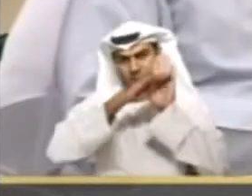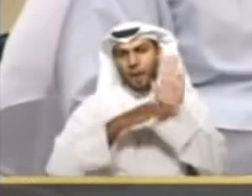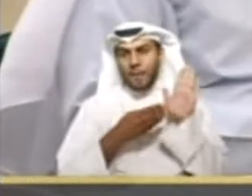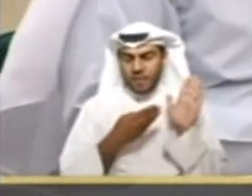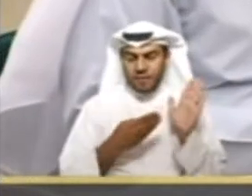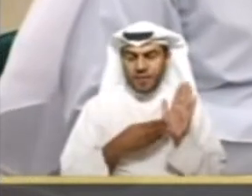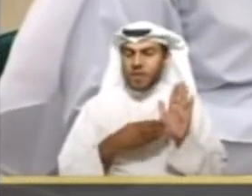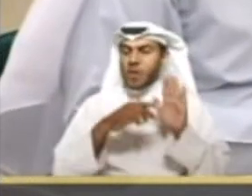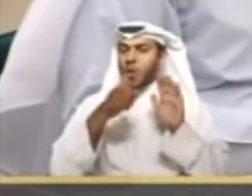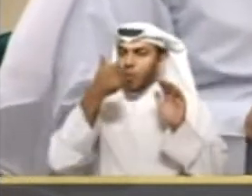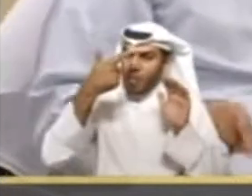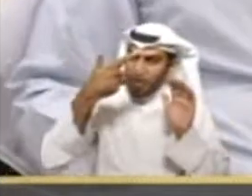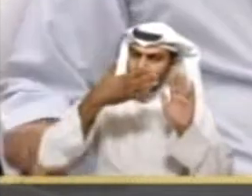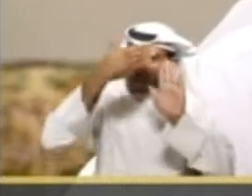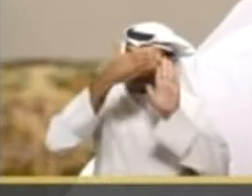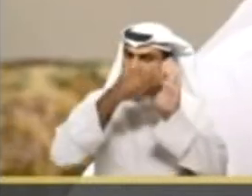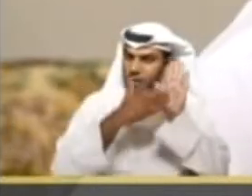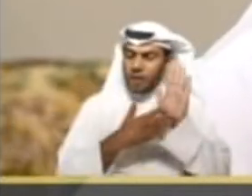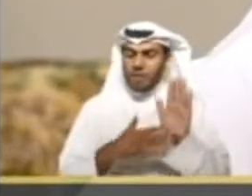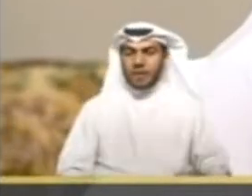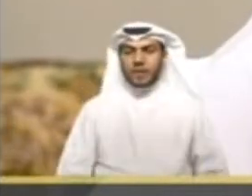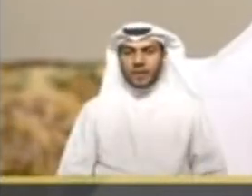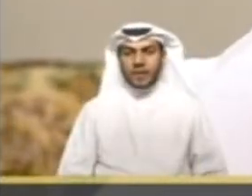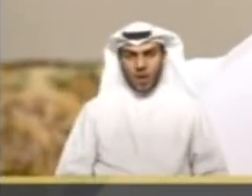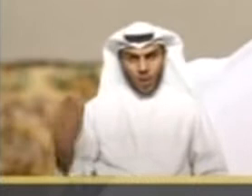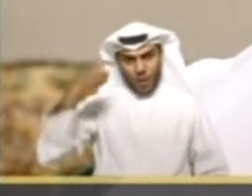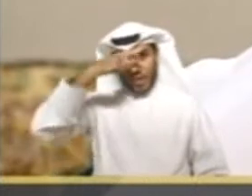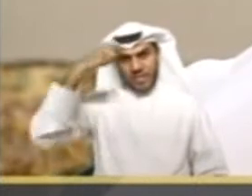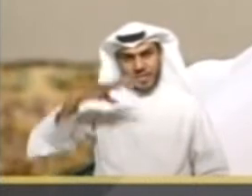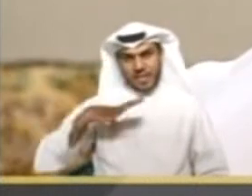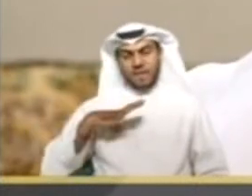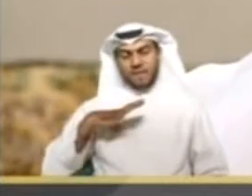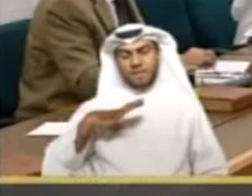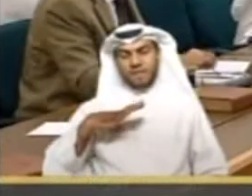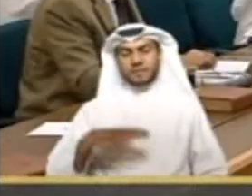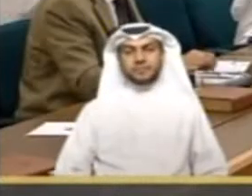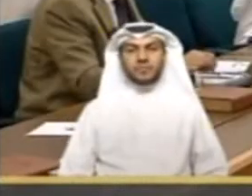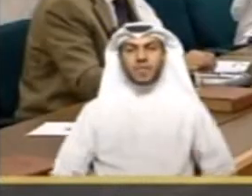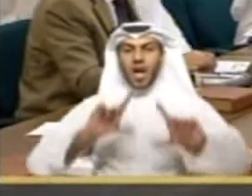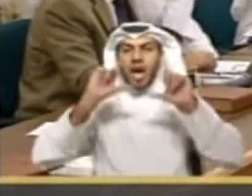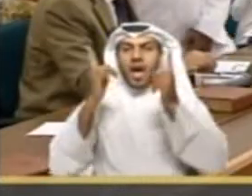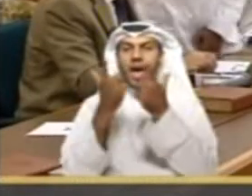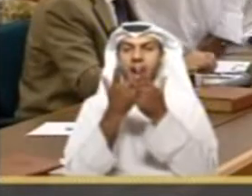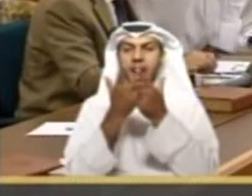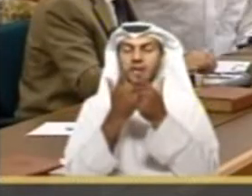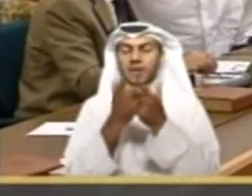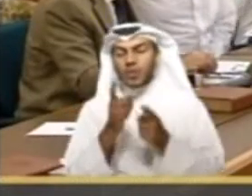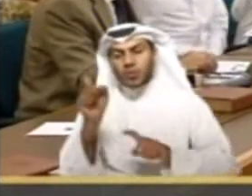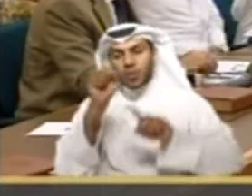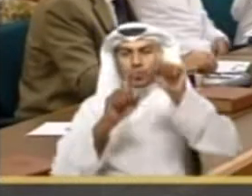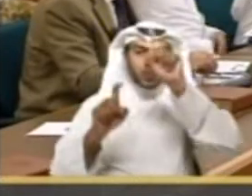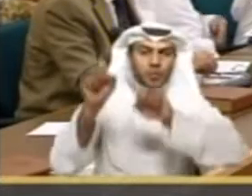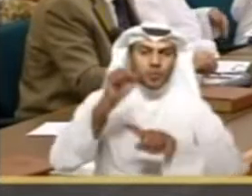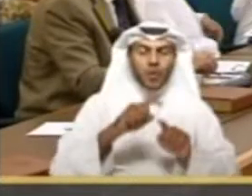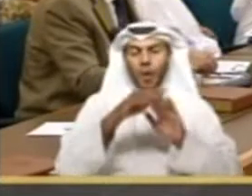أعمالها وتكليفات المجلس لها خلال العطلة الصيفية. لجنة الشكاوى والعرائض بحثت في بعض الموضوعات